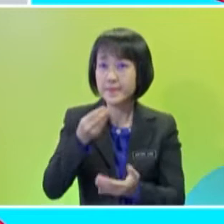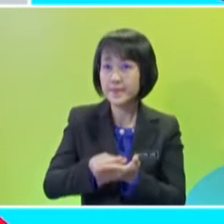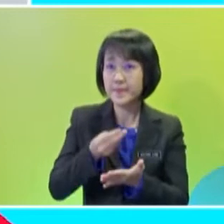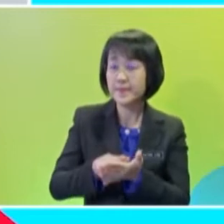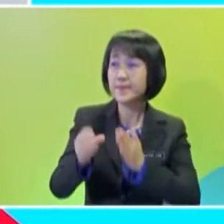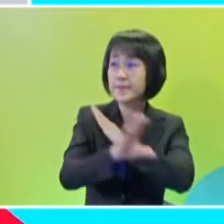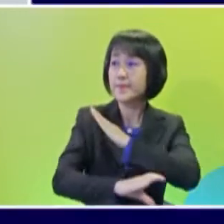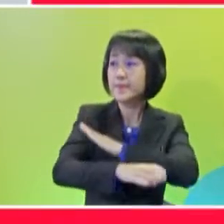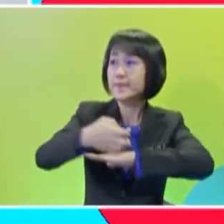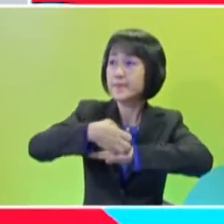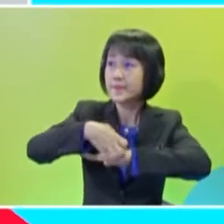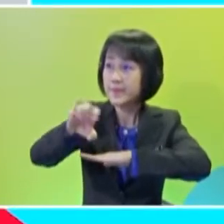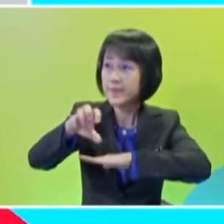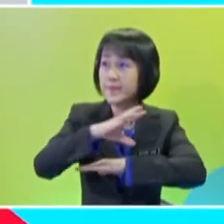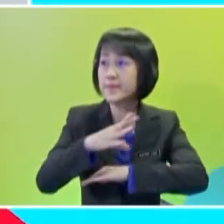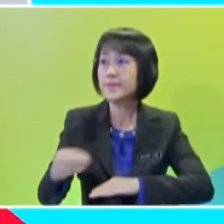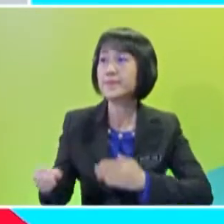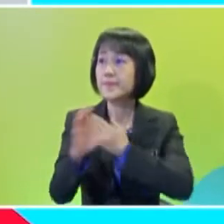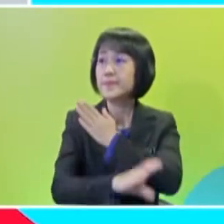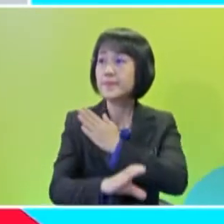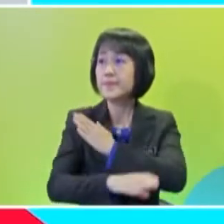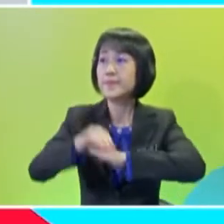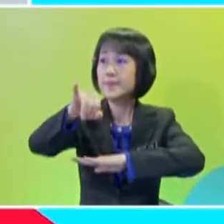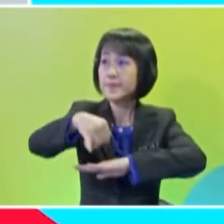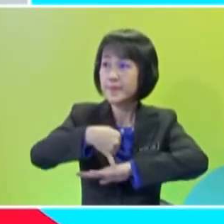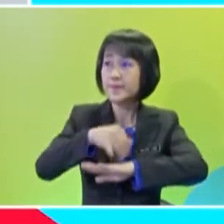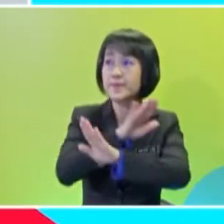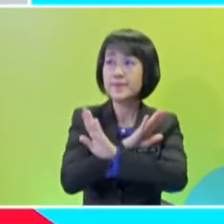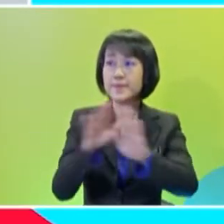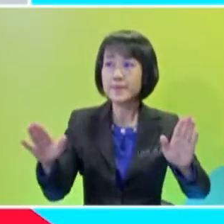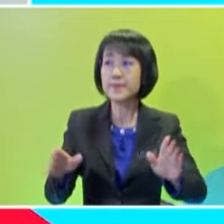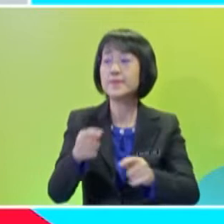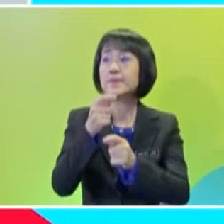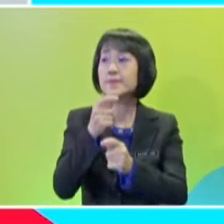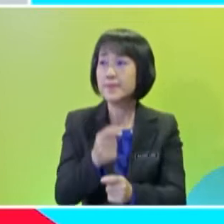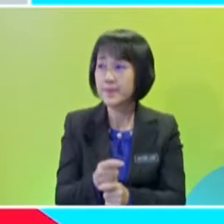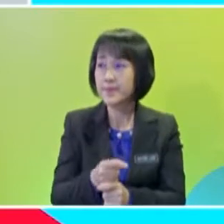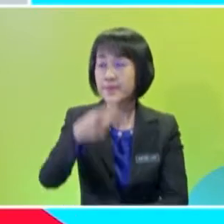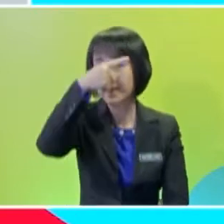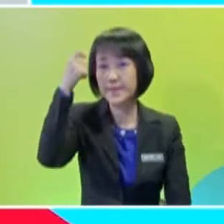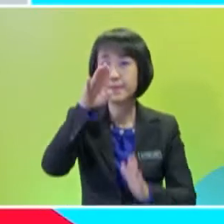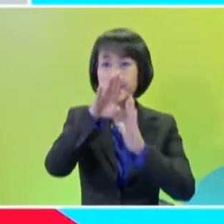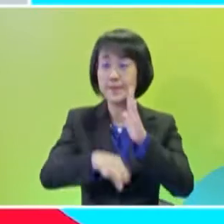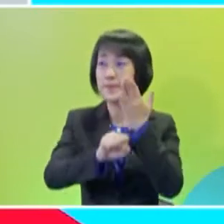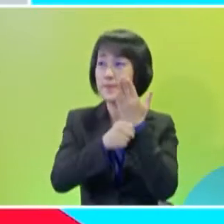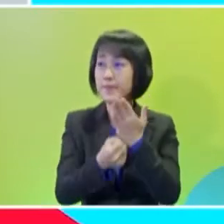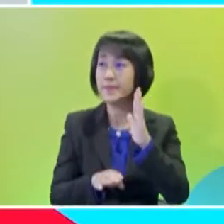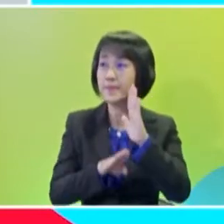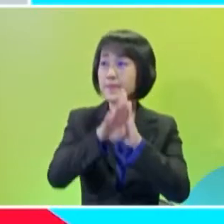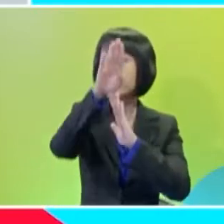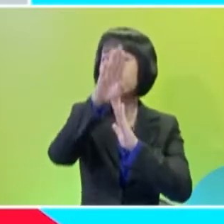pengekspor dan juga negara pengimpor pengimpor tidak menentu karena kekurangan sumber dan kenaikan harga